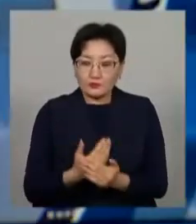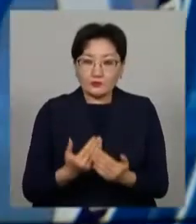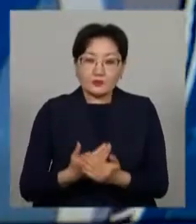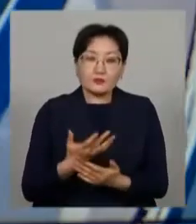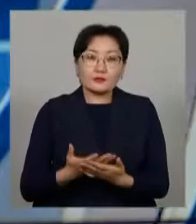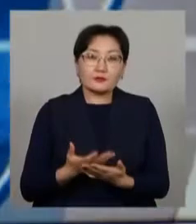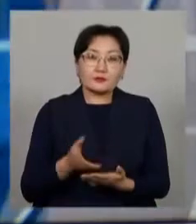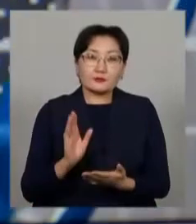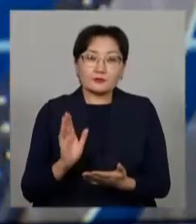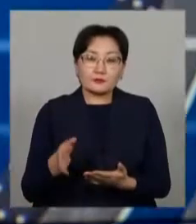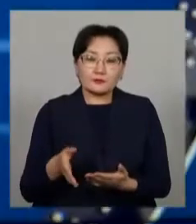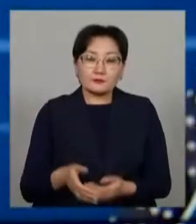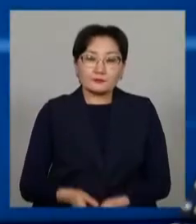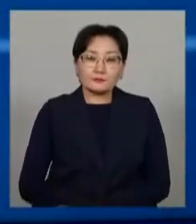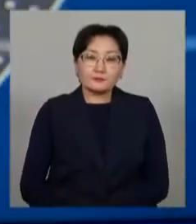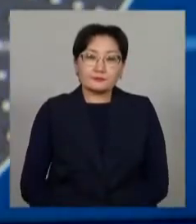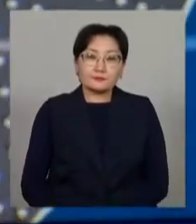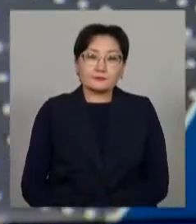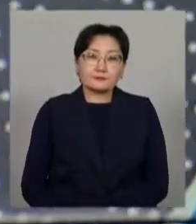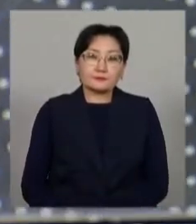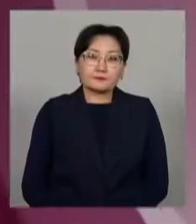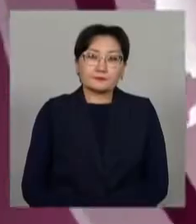Қалнұрқызы. Бүгінгі жаңалықтардан көретіндеріңіз.